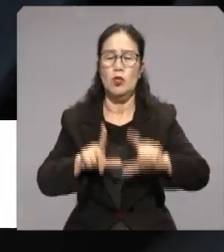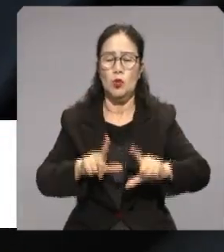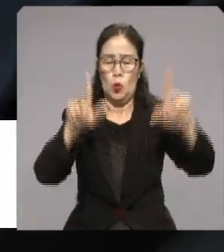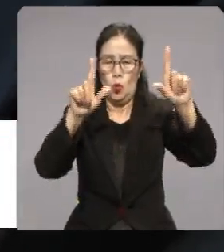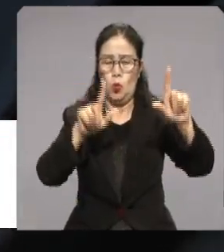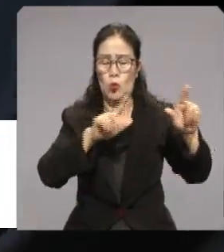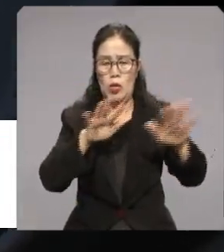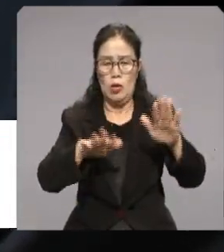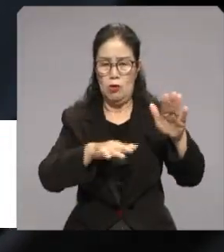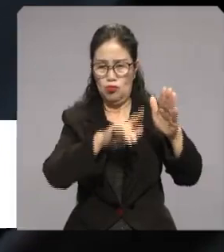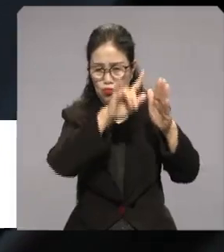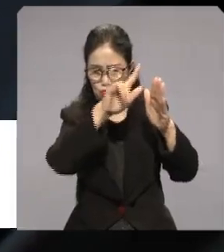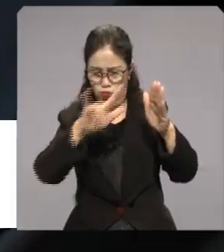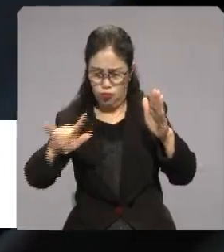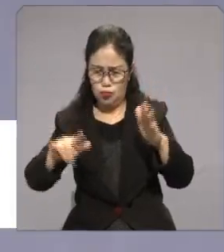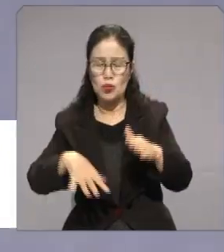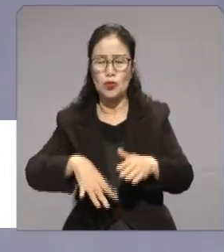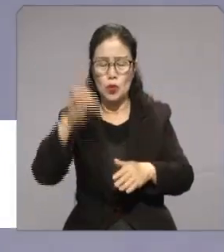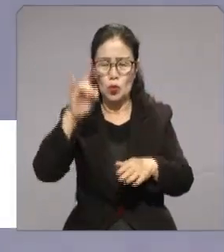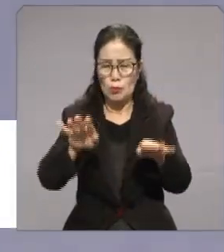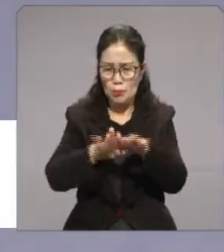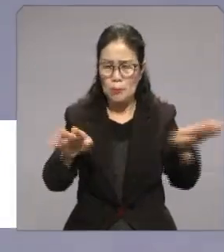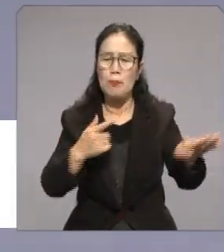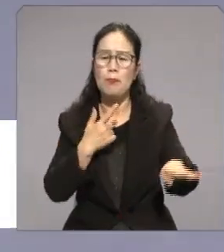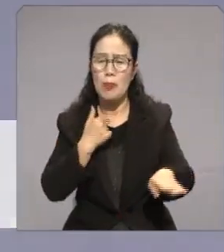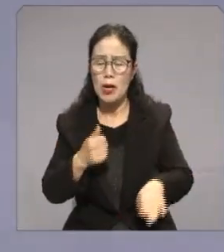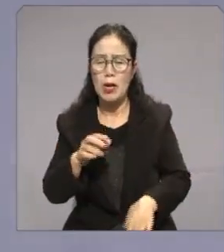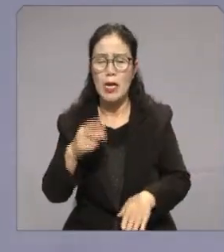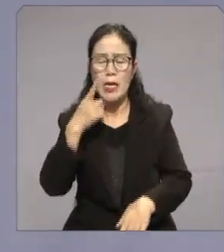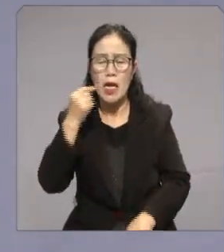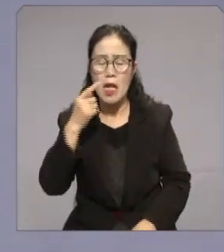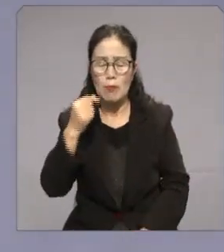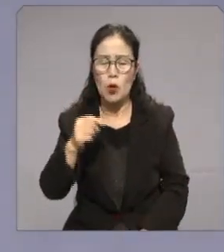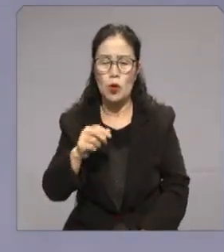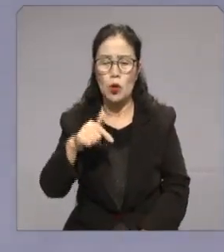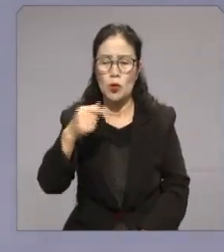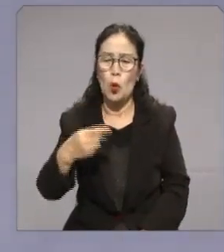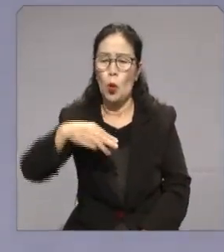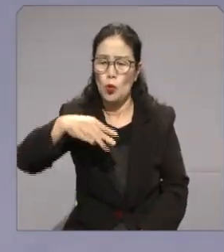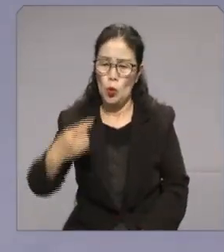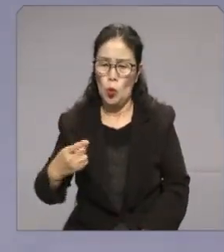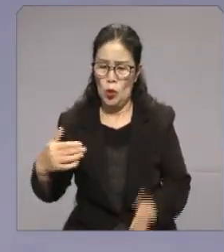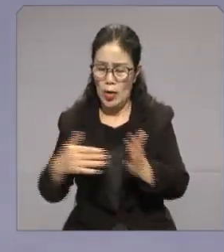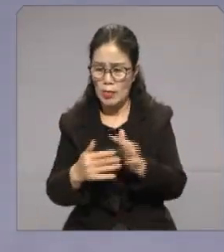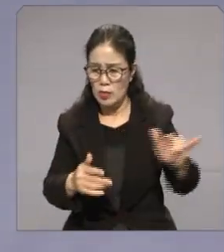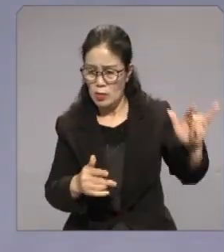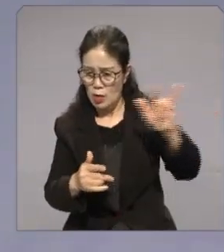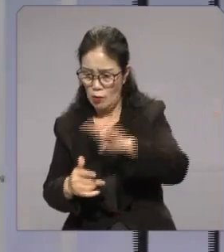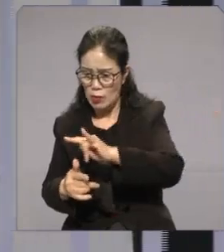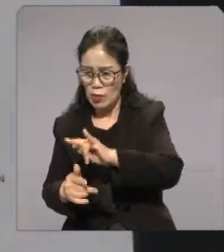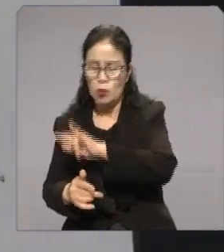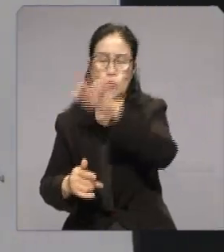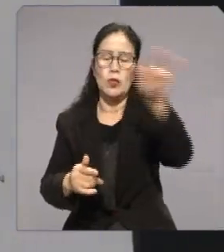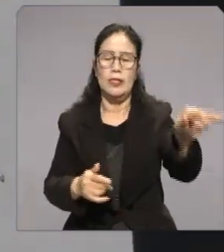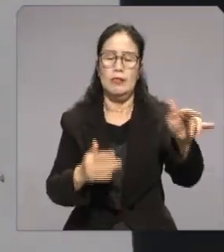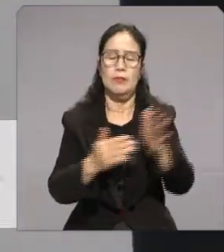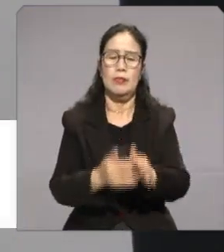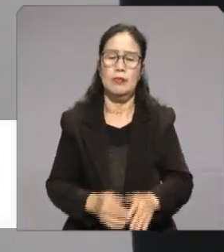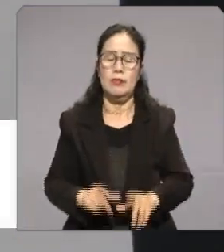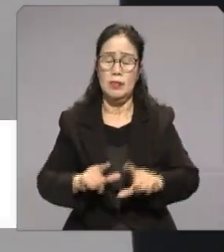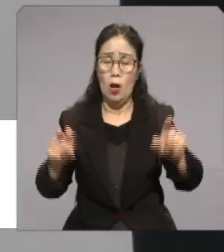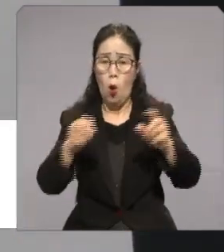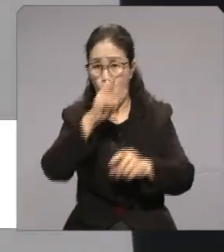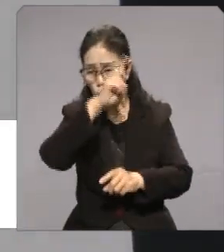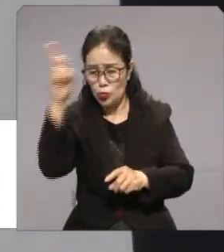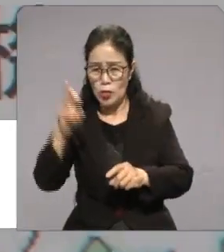내려왔습니다. 올 초 지진이 났던 일본 노토반도 앞까지 날아왔다가 복귀했습니다. 같은 날